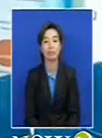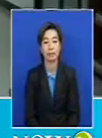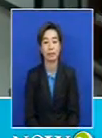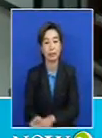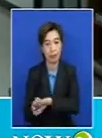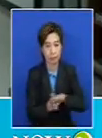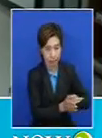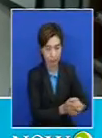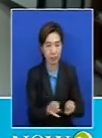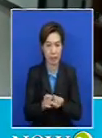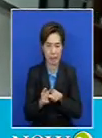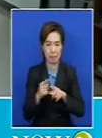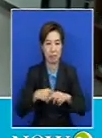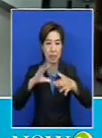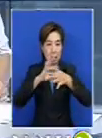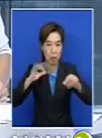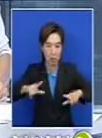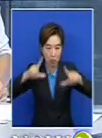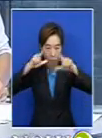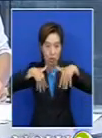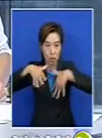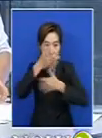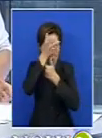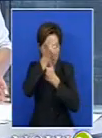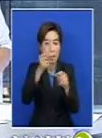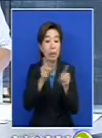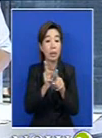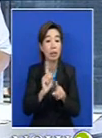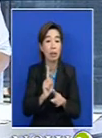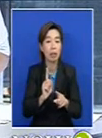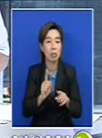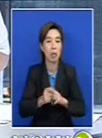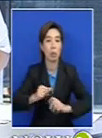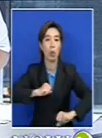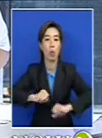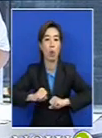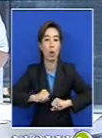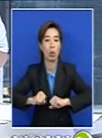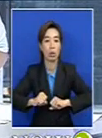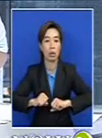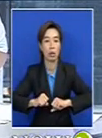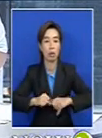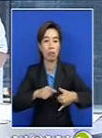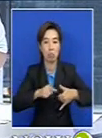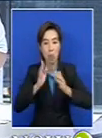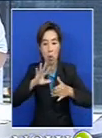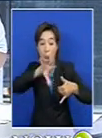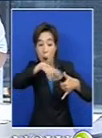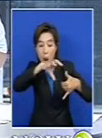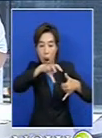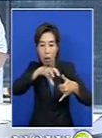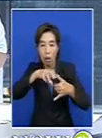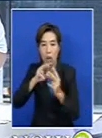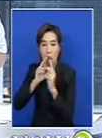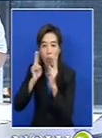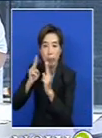ปดูอีกคดีใหญ่นะคะที่อยู่ในความสนใจของผู้คนเป็นคดีที่วัยรุ่นเนี่ยถูกล่อลวงไปข่มขืนอีกแล้วจากการที่ไป